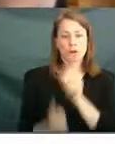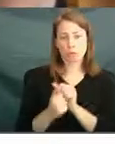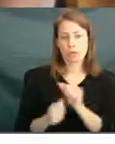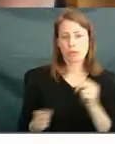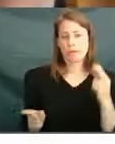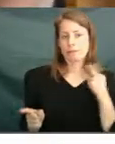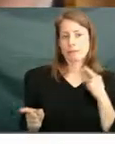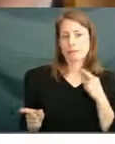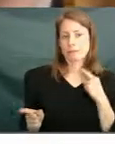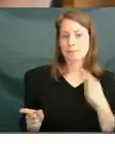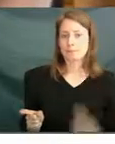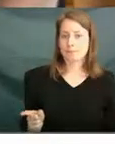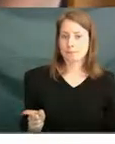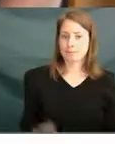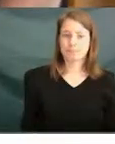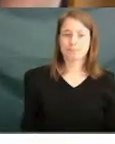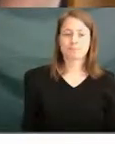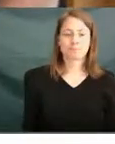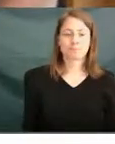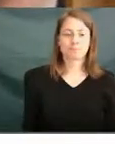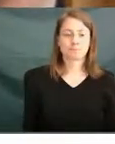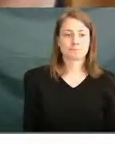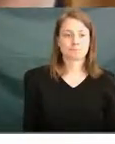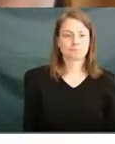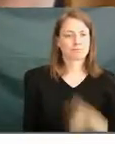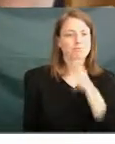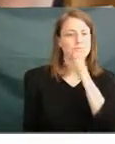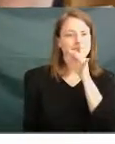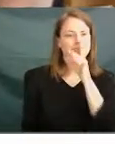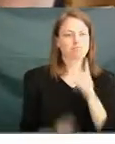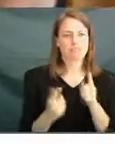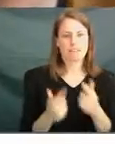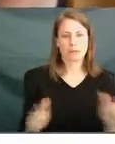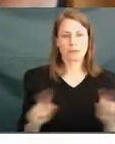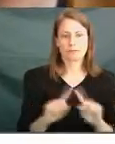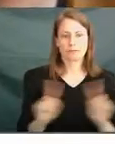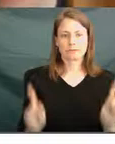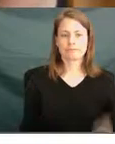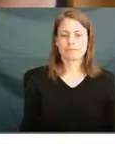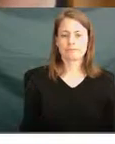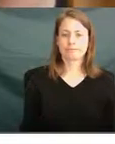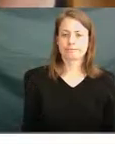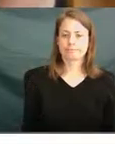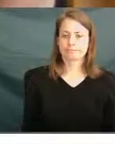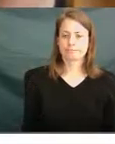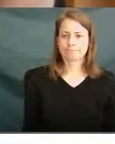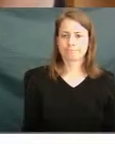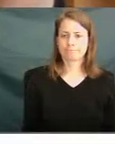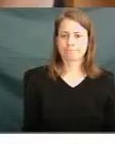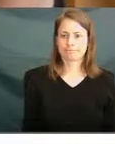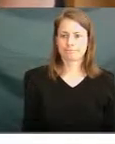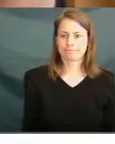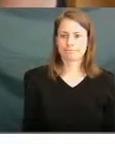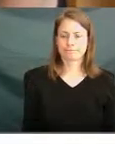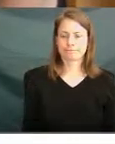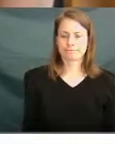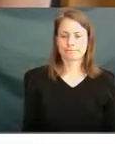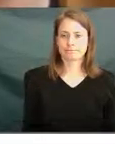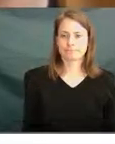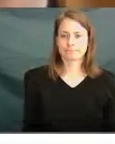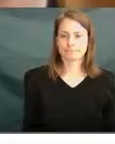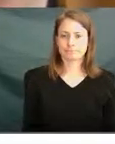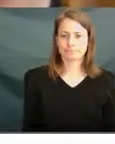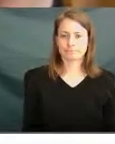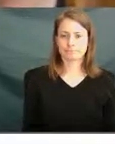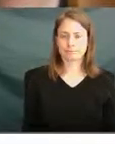båtturen, men jeg vil at du skal fortelle meg det med egne ord. Ja. Og så skal jeg etterpå snakke